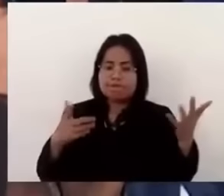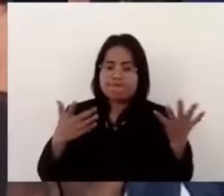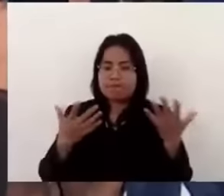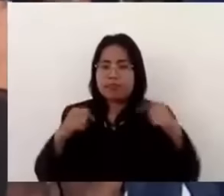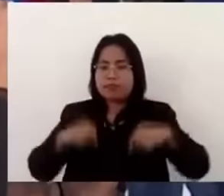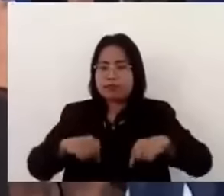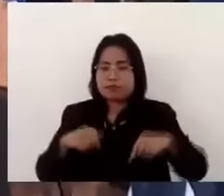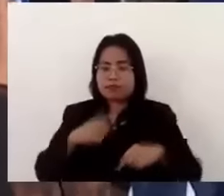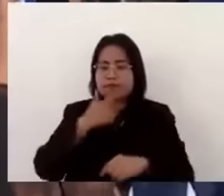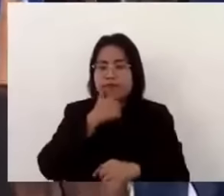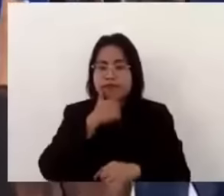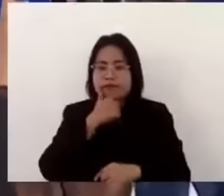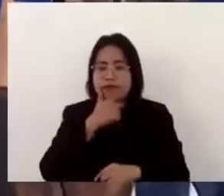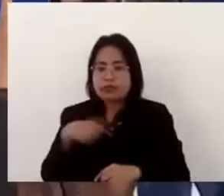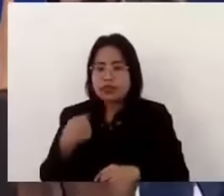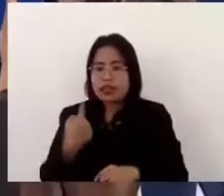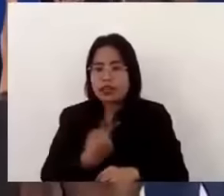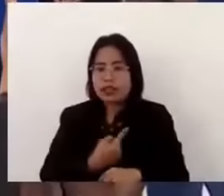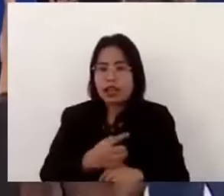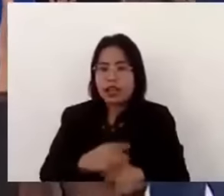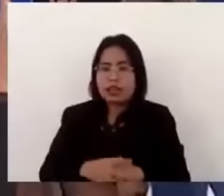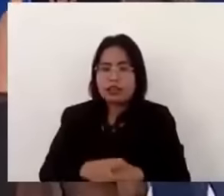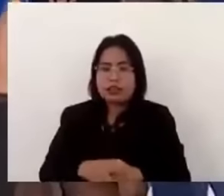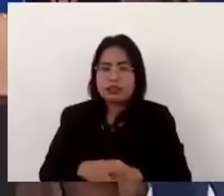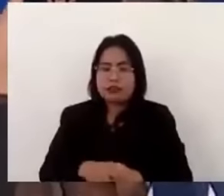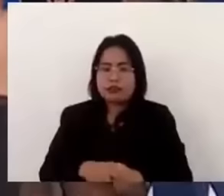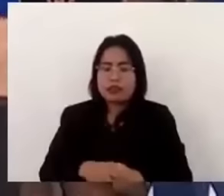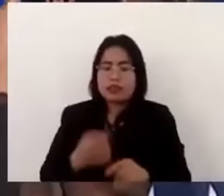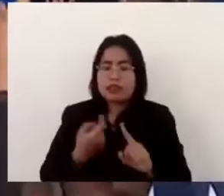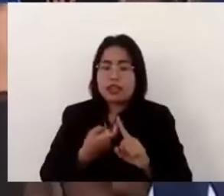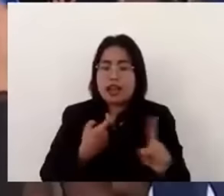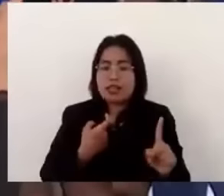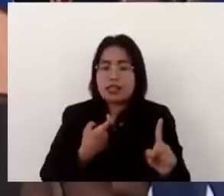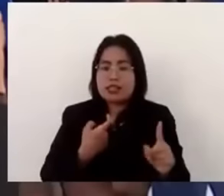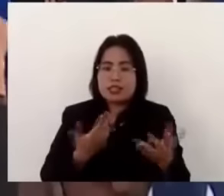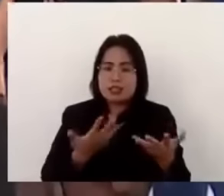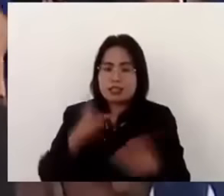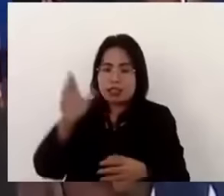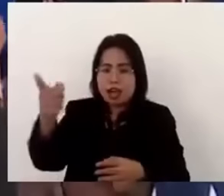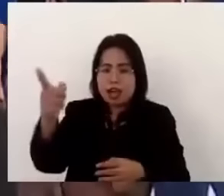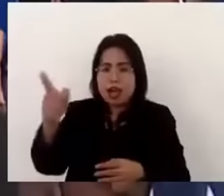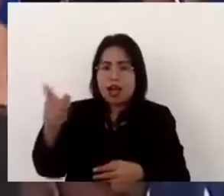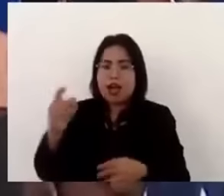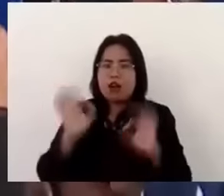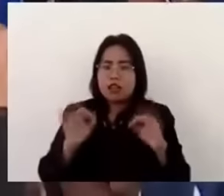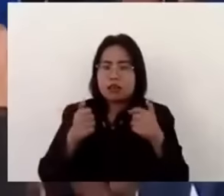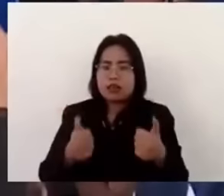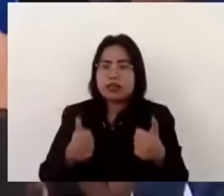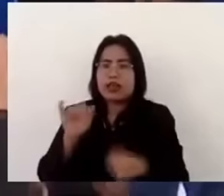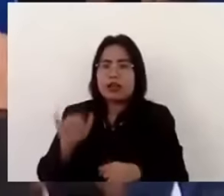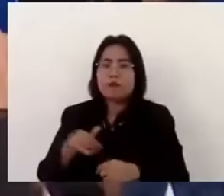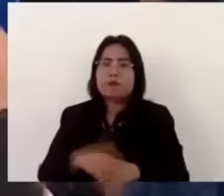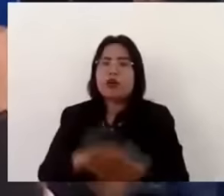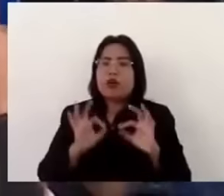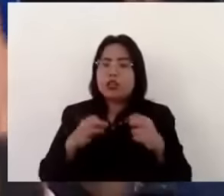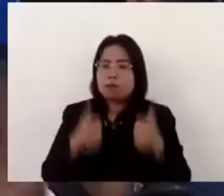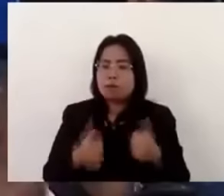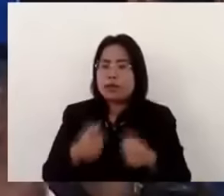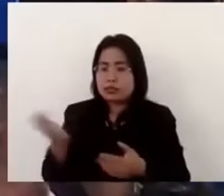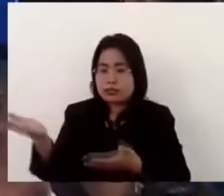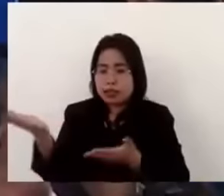sekarang kita dari sana Ya baik ya baik ya baik silakan